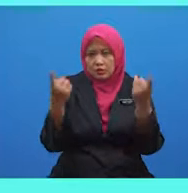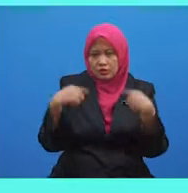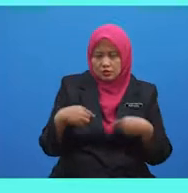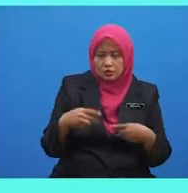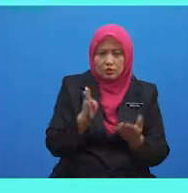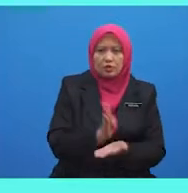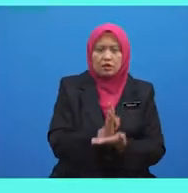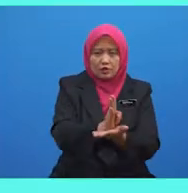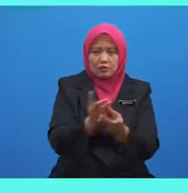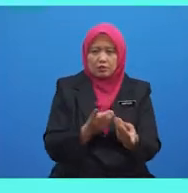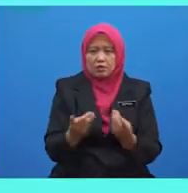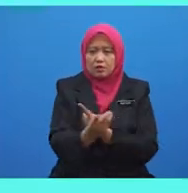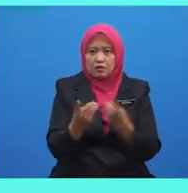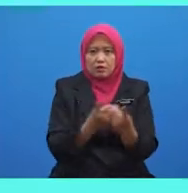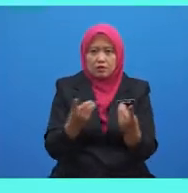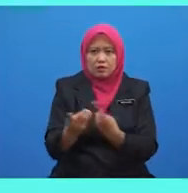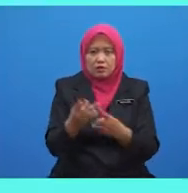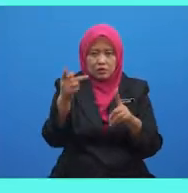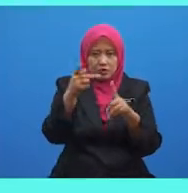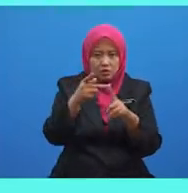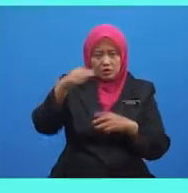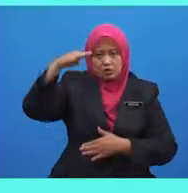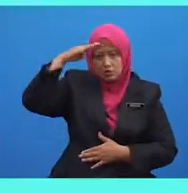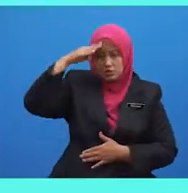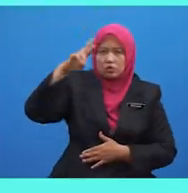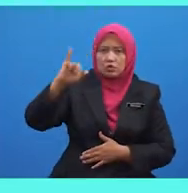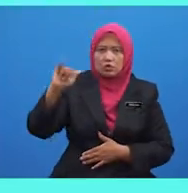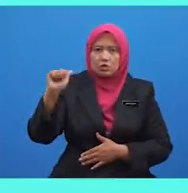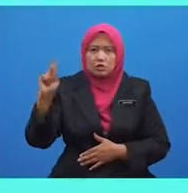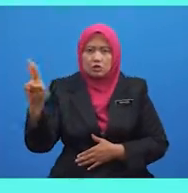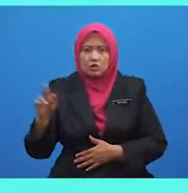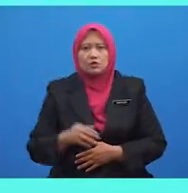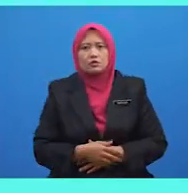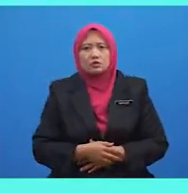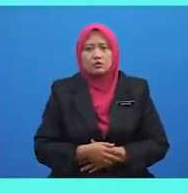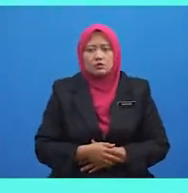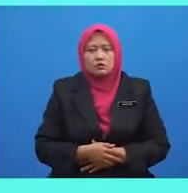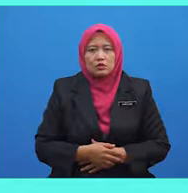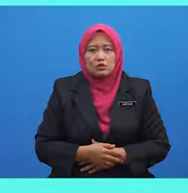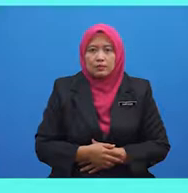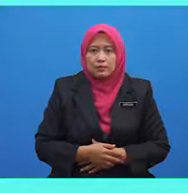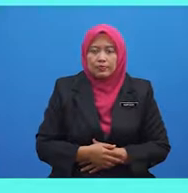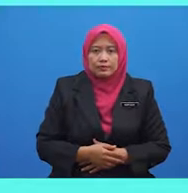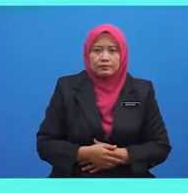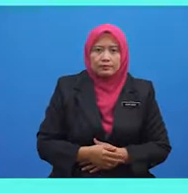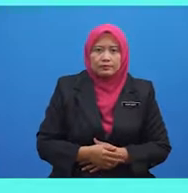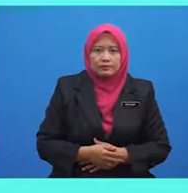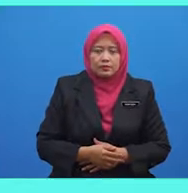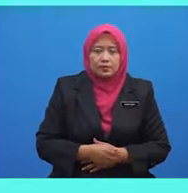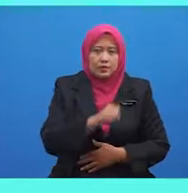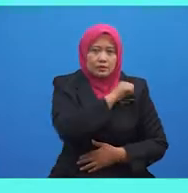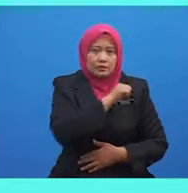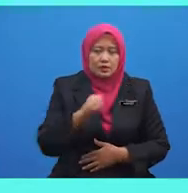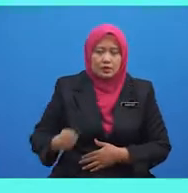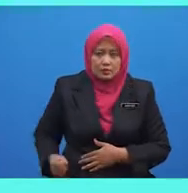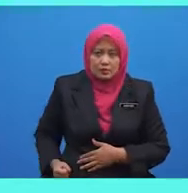Johor Riau. Tahukah murid-murid, Kesultanan Johor Riau yang diasaskan oleh Sultan Alauddin Riayat Shah